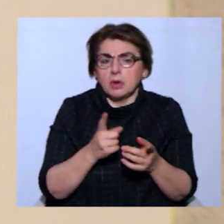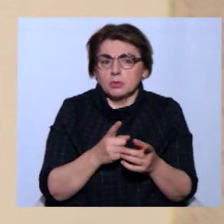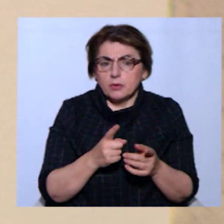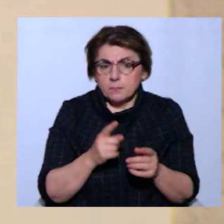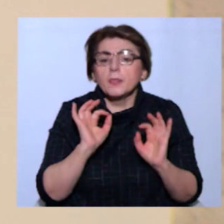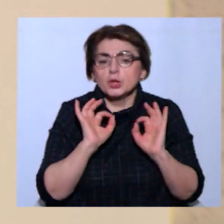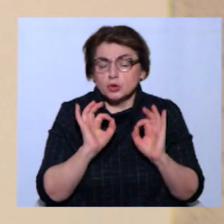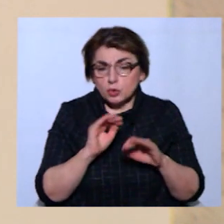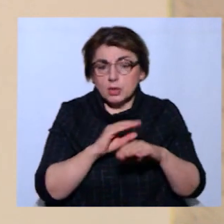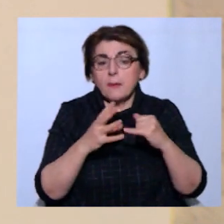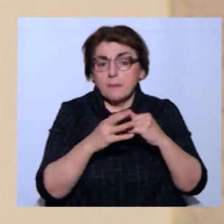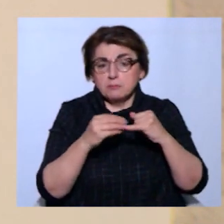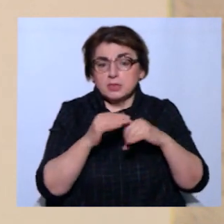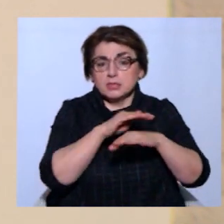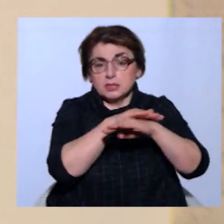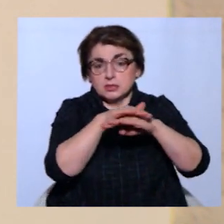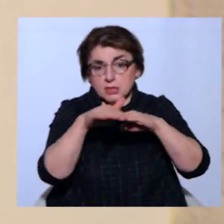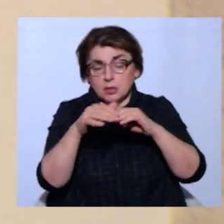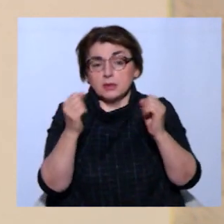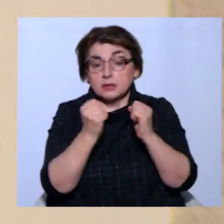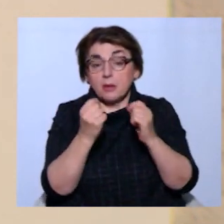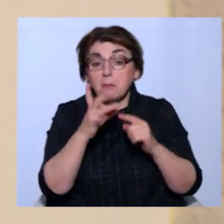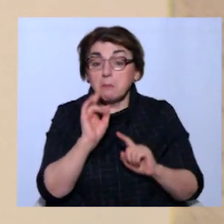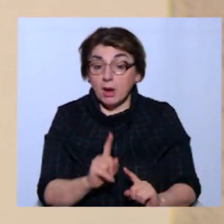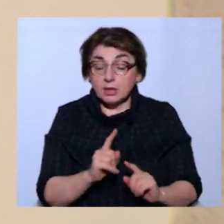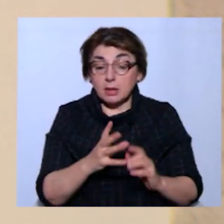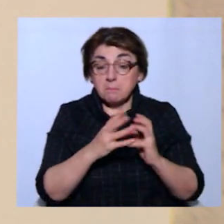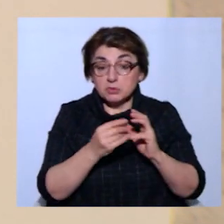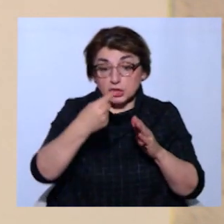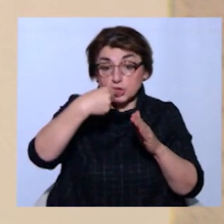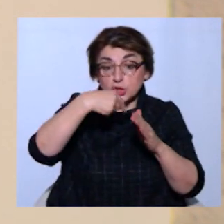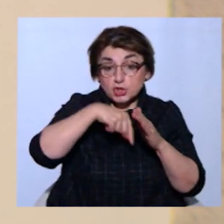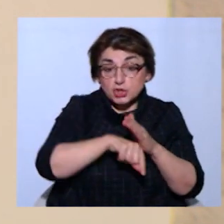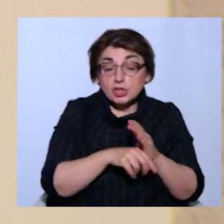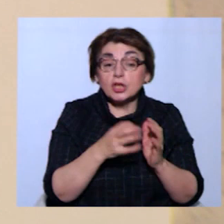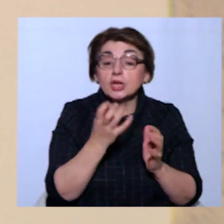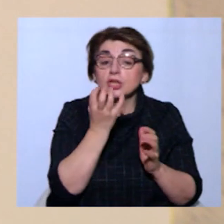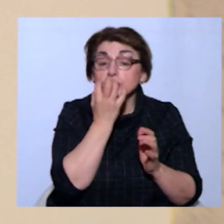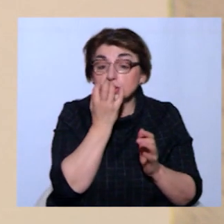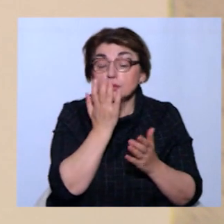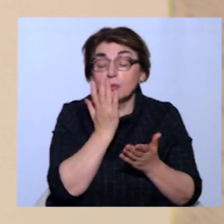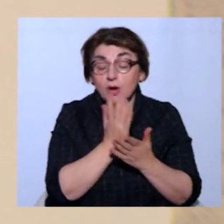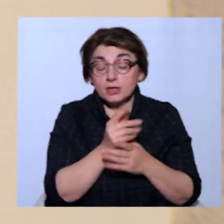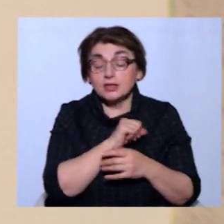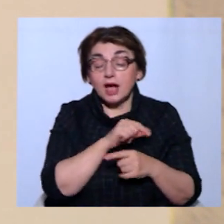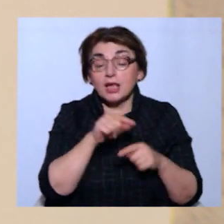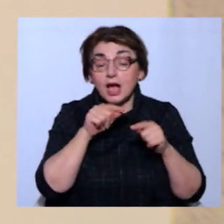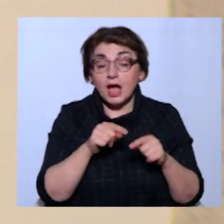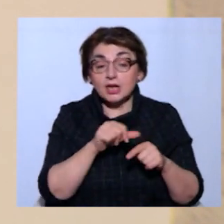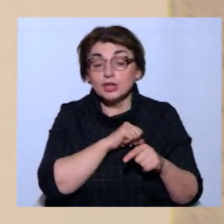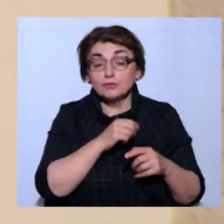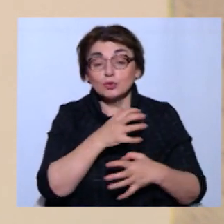მართალია ცივა, ნიადაგის ზედაპირი იყინება, მაგრამ მიწაში არის სითბო და ცხოველები კარგად გრძნობენ